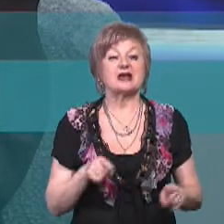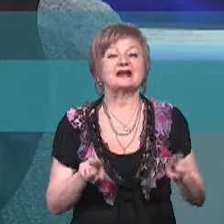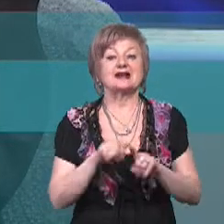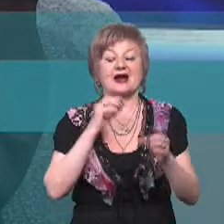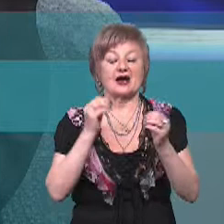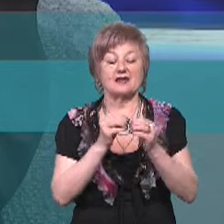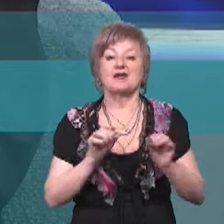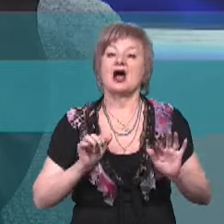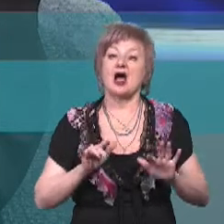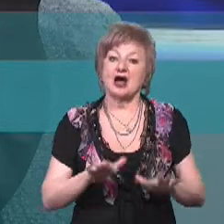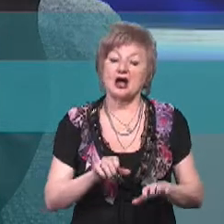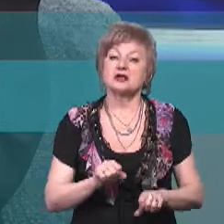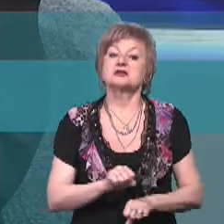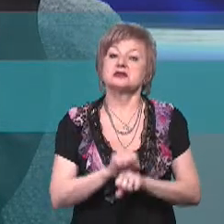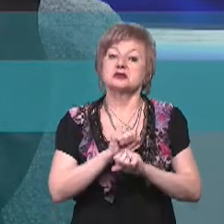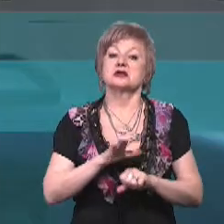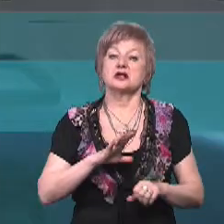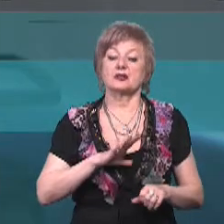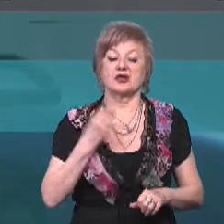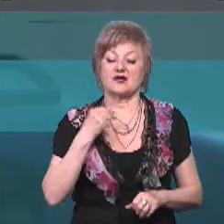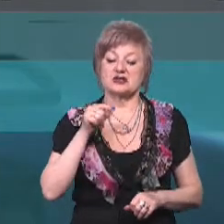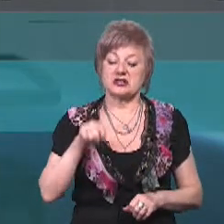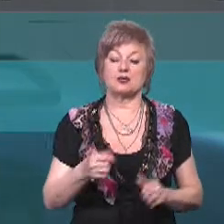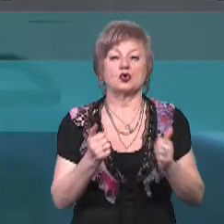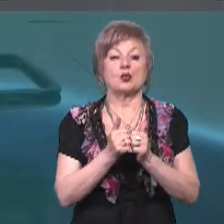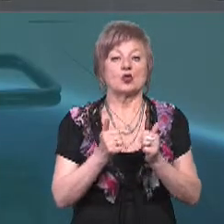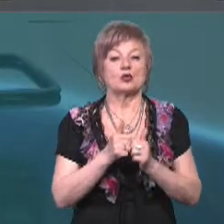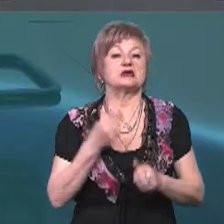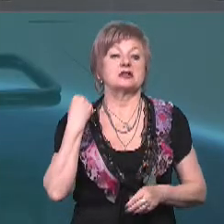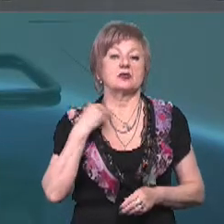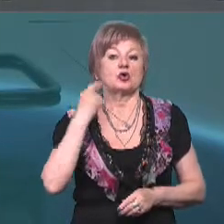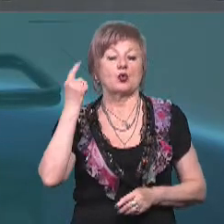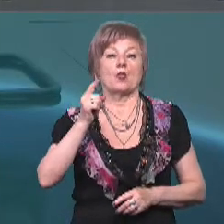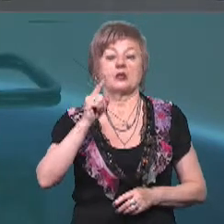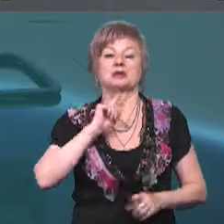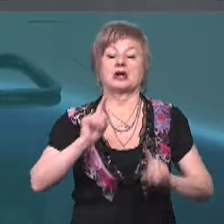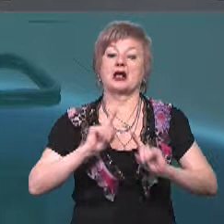сама акція відбулася в той же день у Запоріжжі біля стін Запорізької облради.